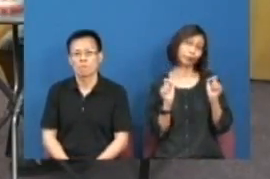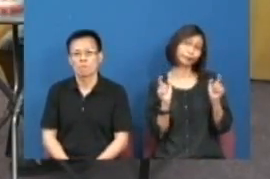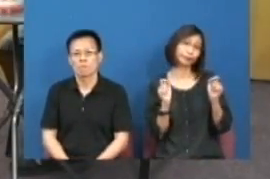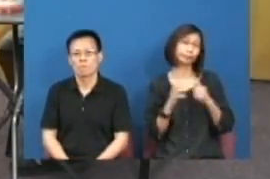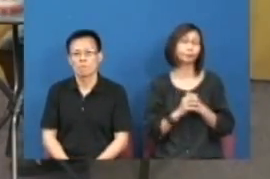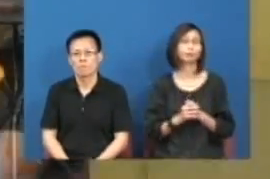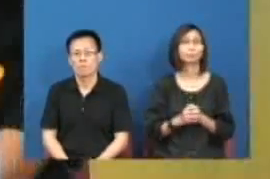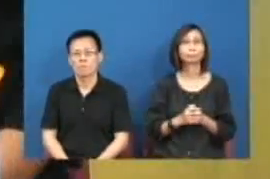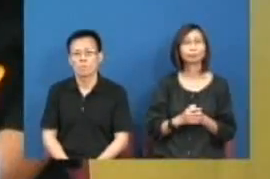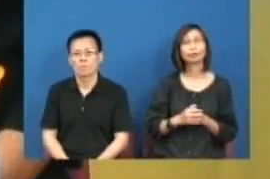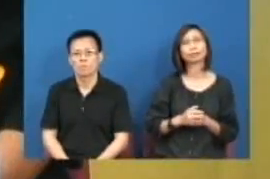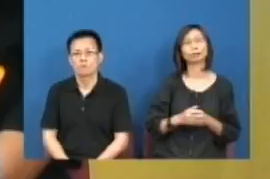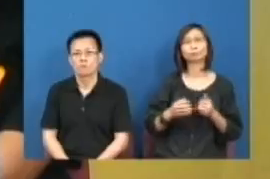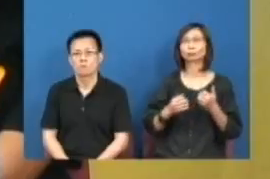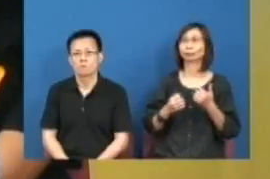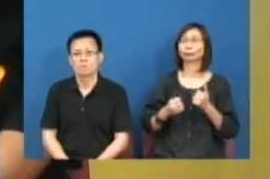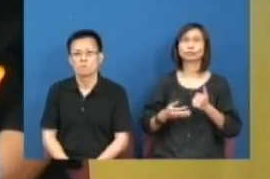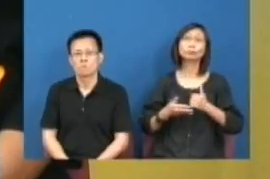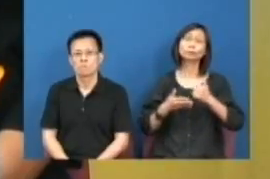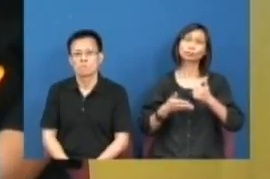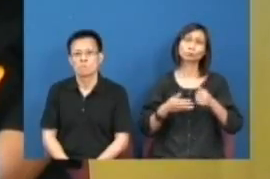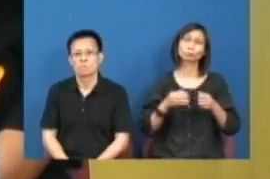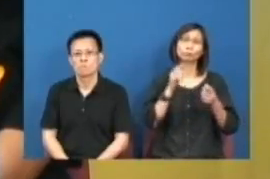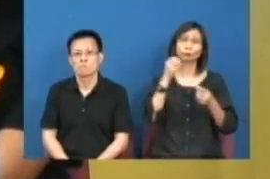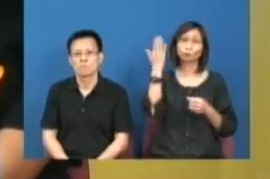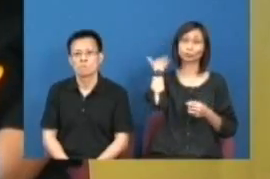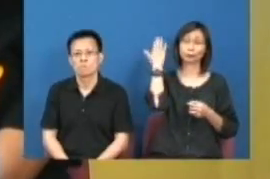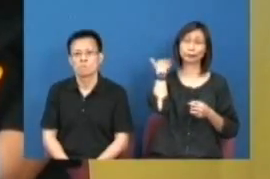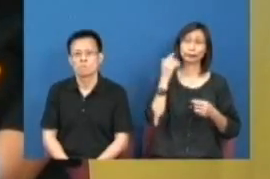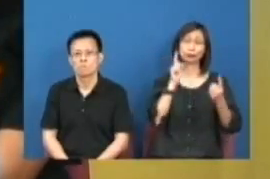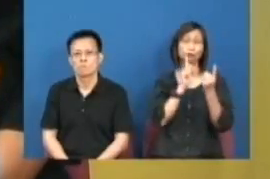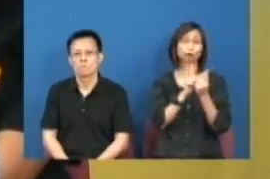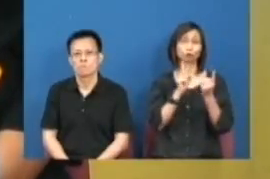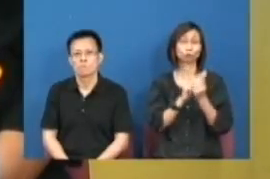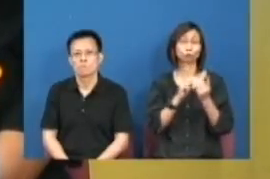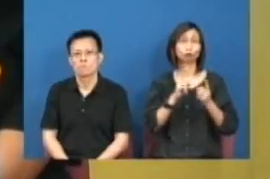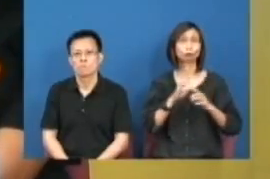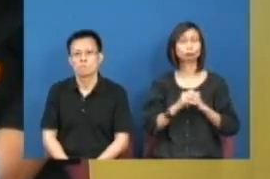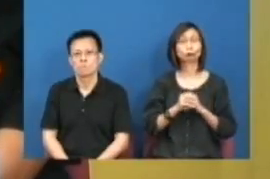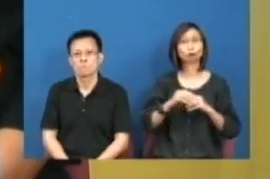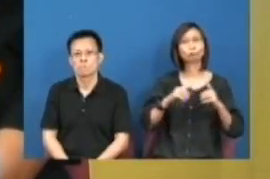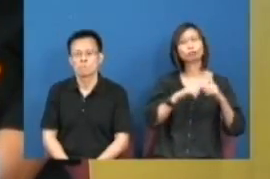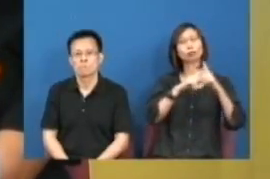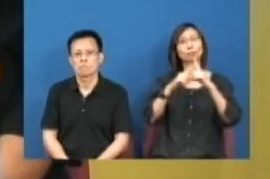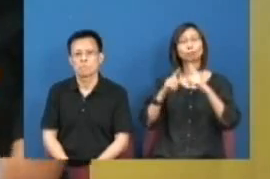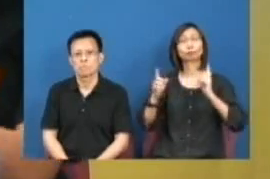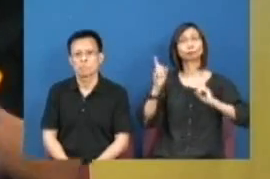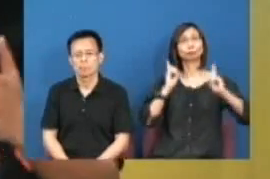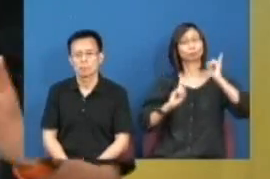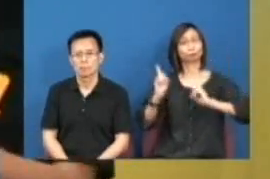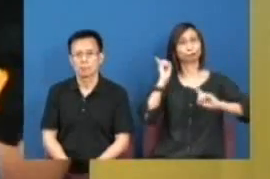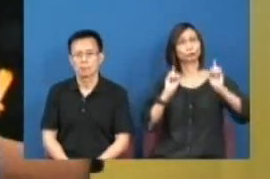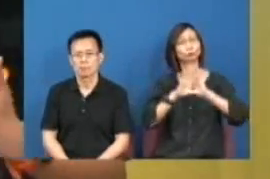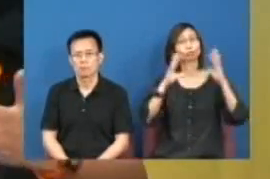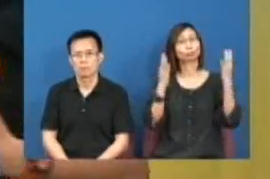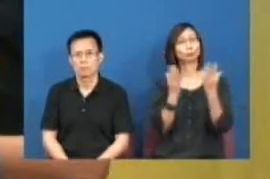度上都係承襲翻以往咁多年以嚟對民主派嗰一種即係偏見啊、邊緣化，甚至係將佢嗱，當佢淨